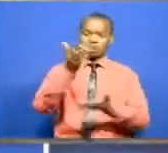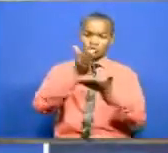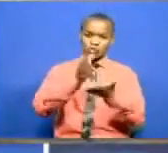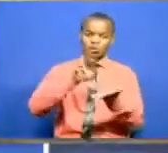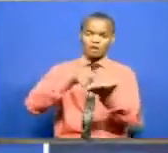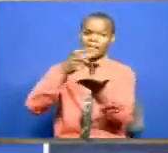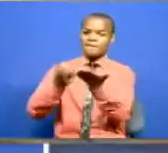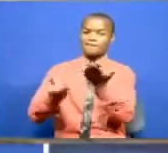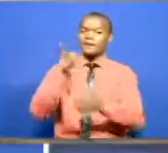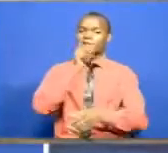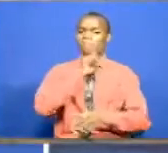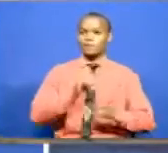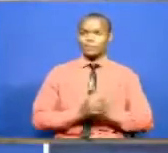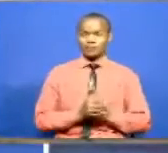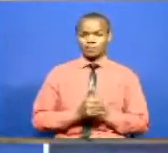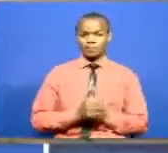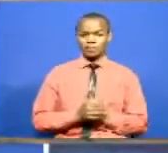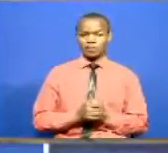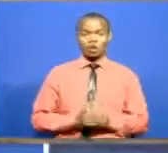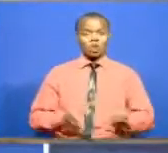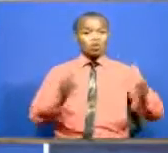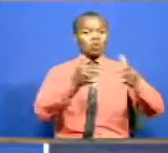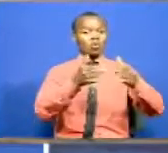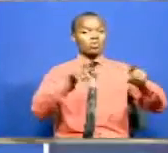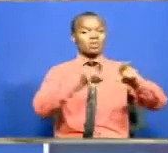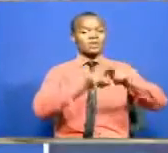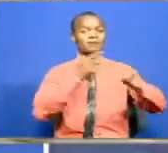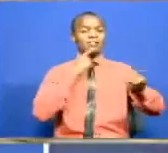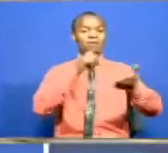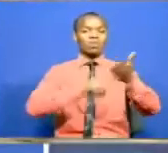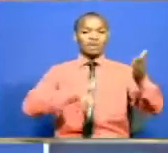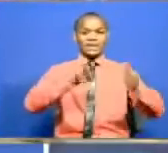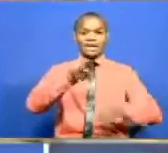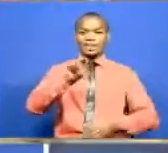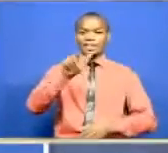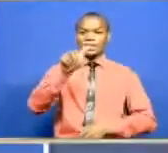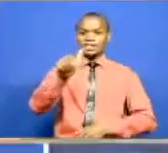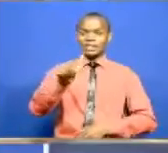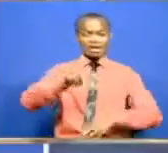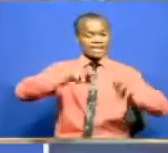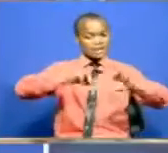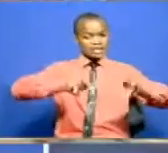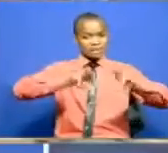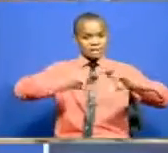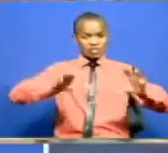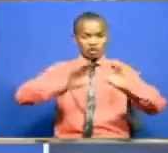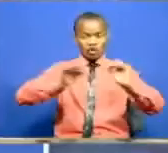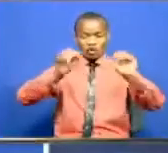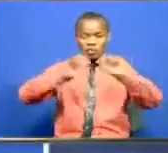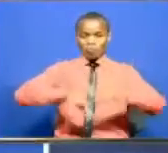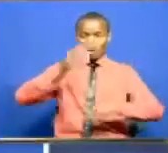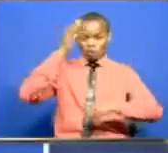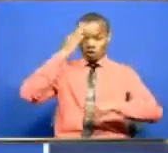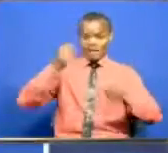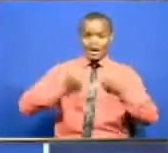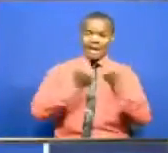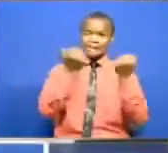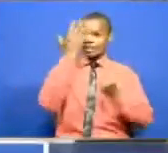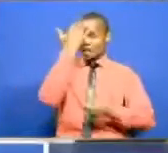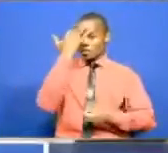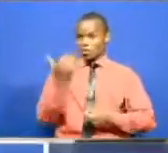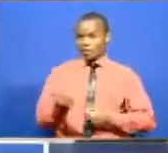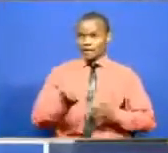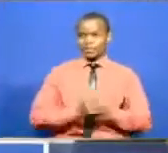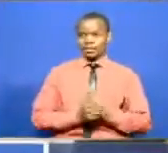mandate. Kundi hilo limeshutumu NTSA kwa kutofanya uchunguzi ufaao wa kubainisha chanzo cha ajali za barabarani humu nchini. All we get